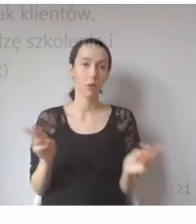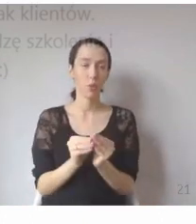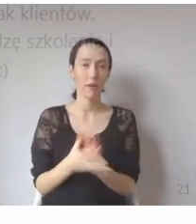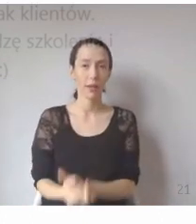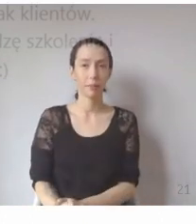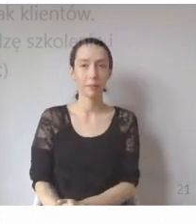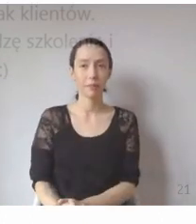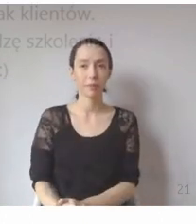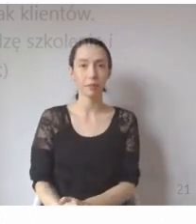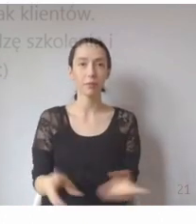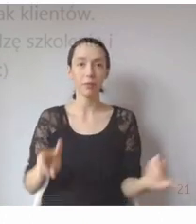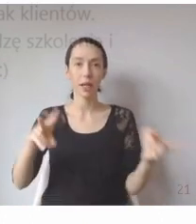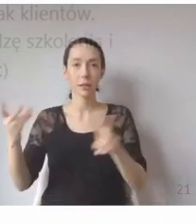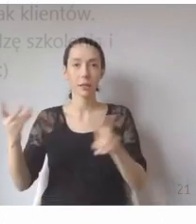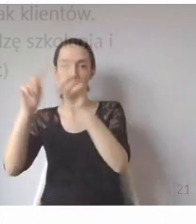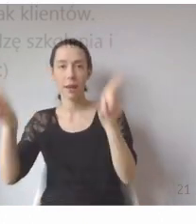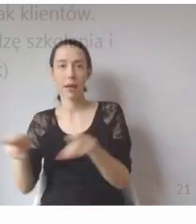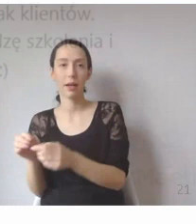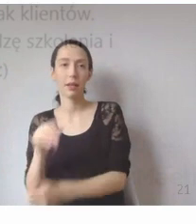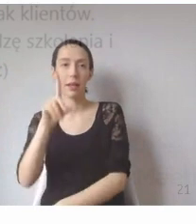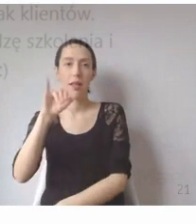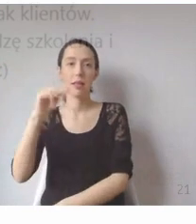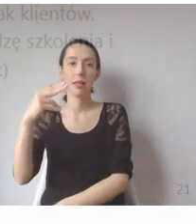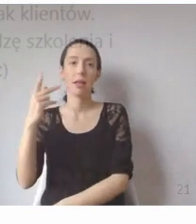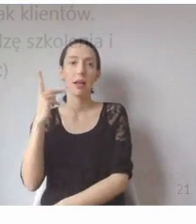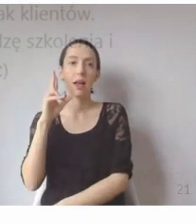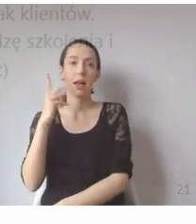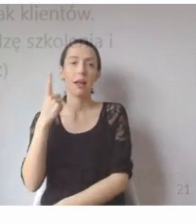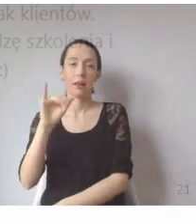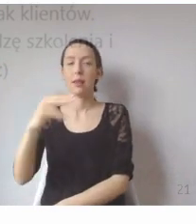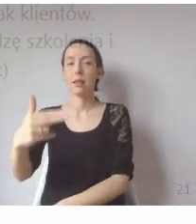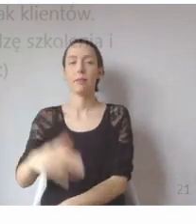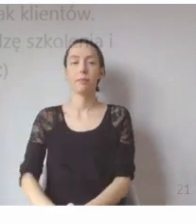Także już się przełączę na LinkedIna.